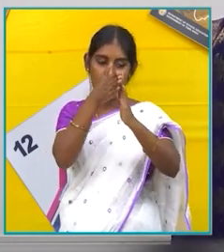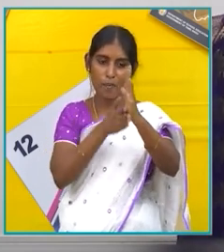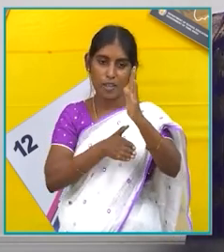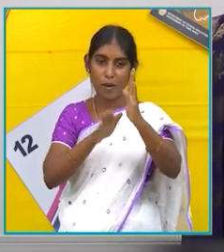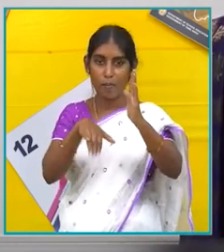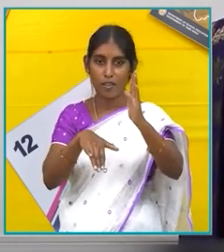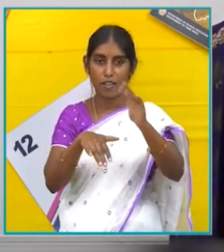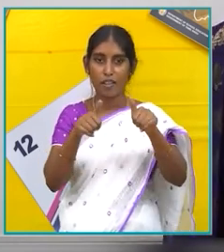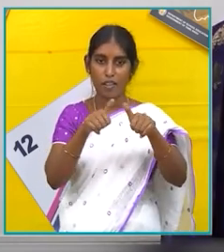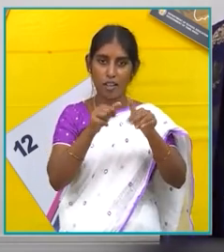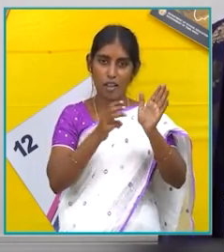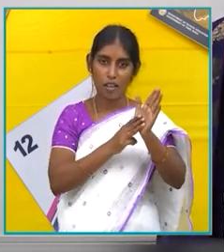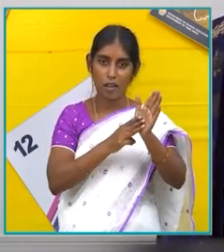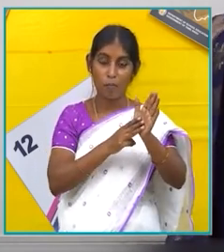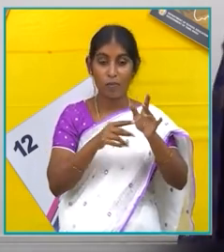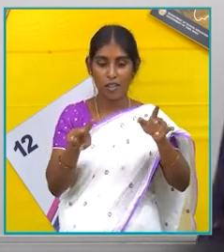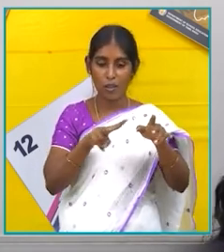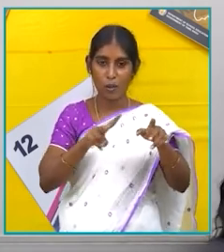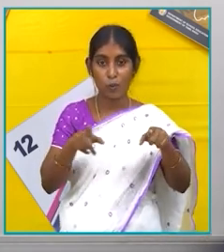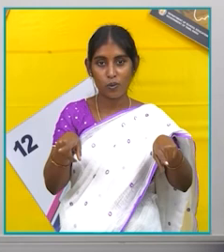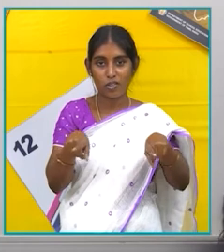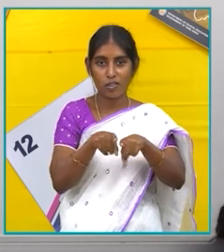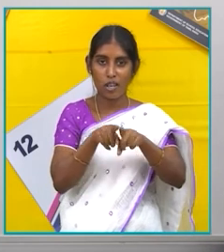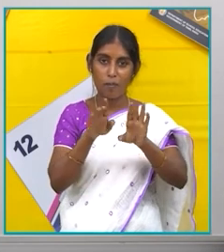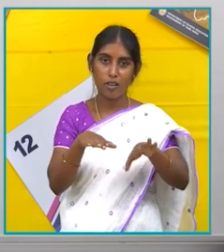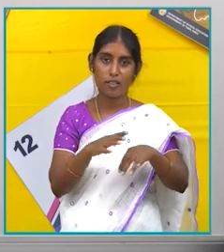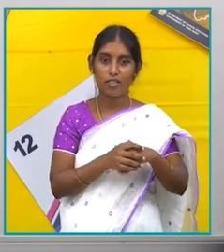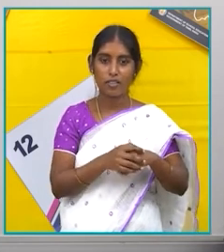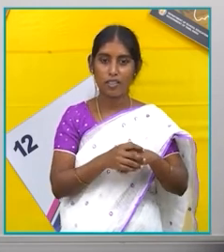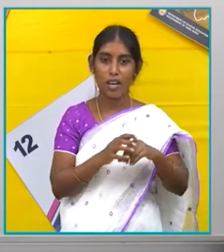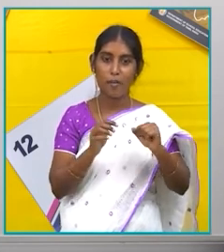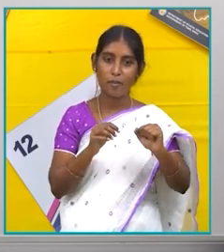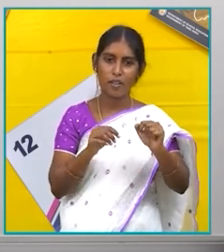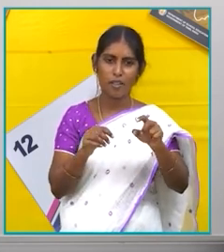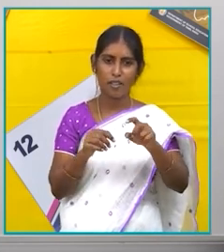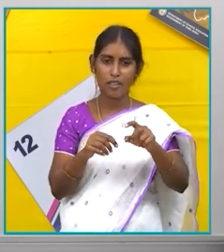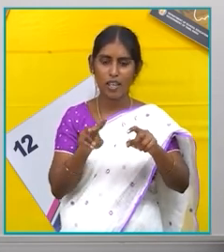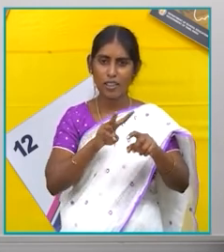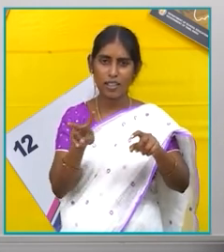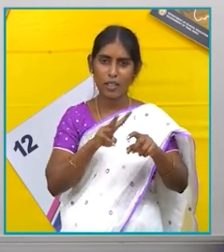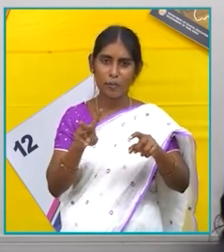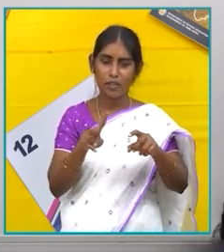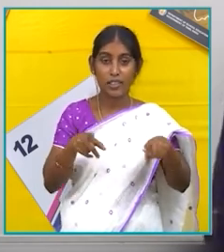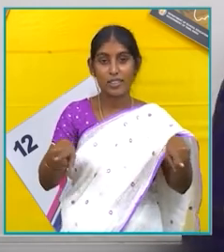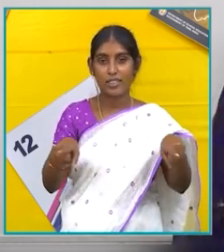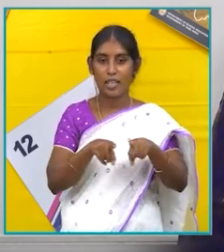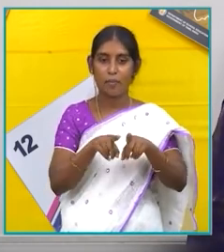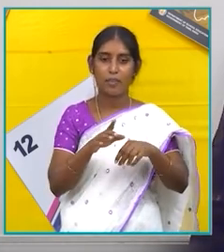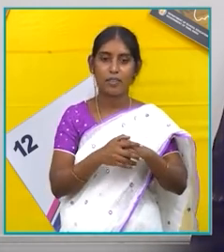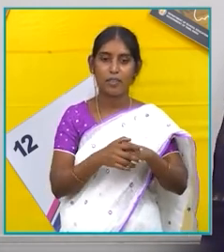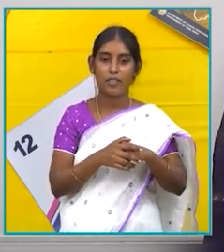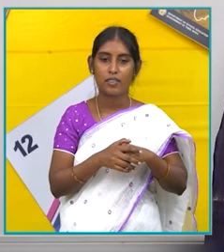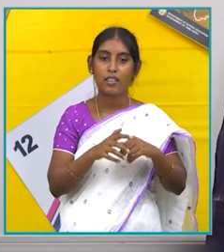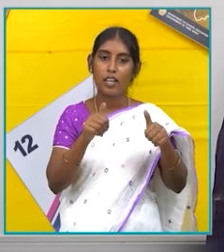அப்படிங்கிறது இந்த ரெண்டு முக்கோணத்துக்கும் பொதுவான பக்கம் இதுதான். அப்போது இதுவும் எப்படி இருக்குது, இந்த ரெண்டு முக்கோணத்துக்கு சமமாக இருக்குது.